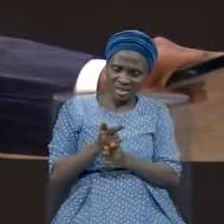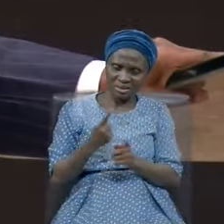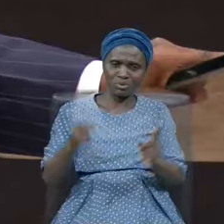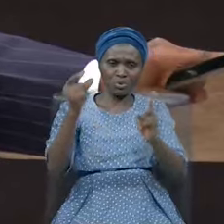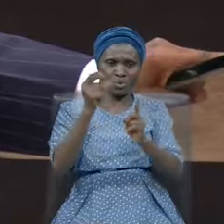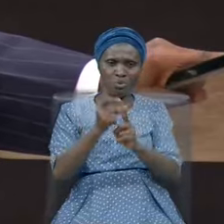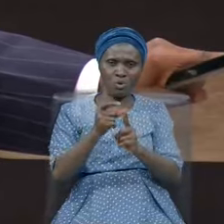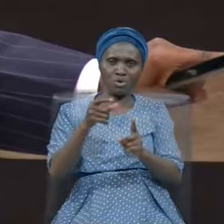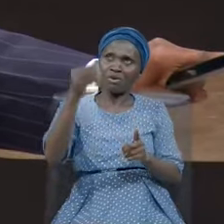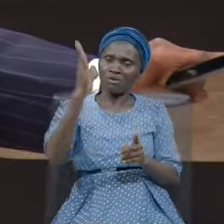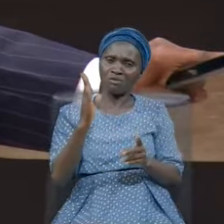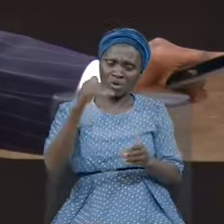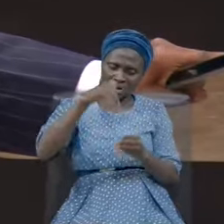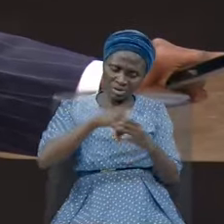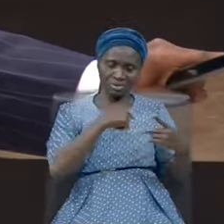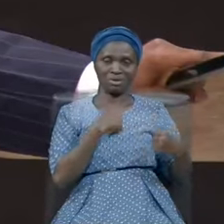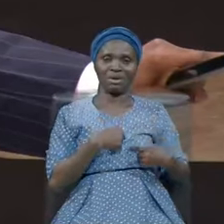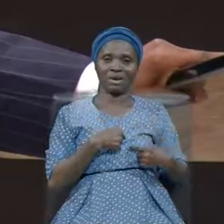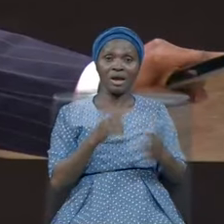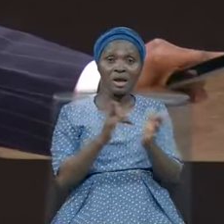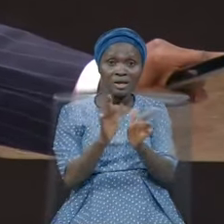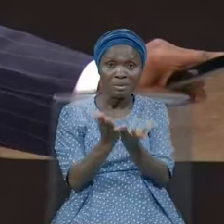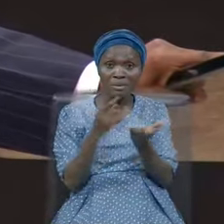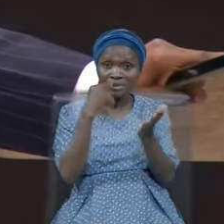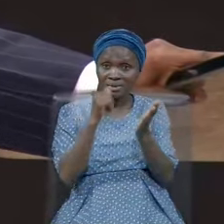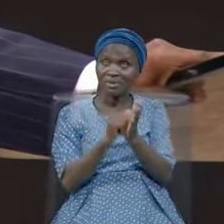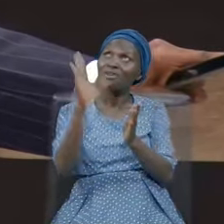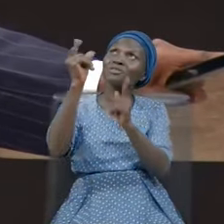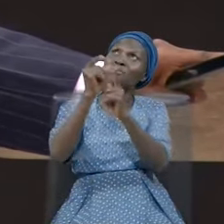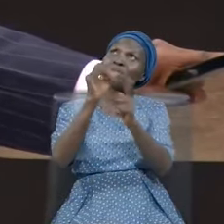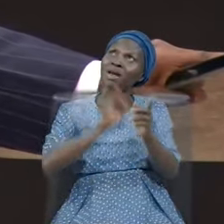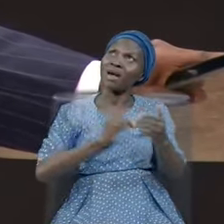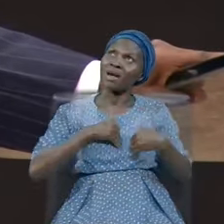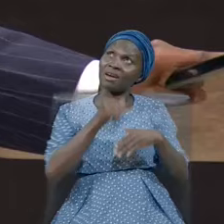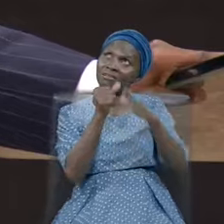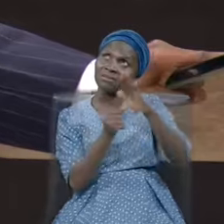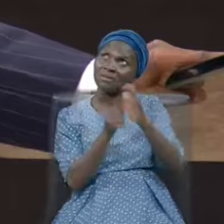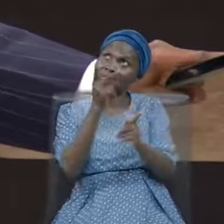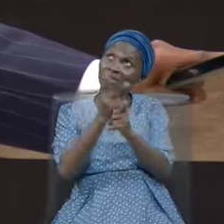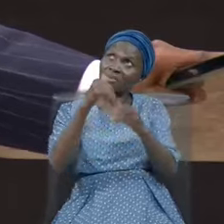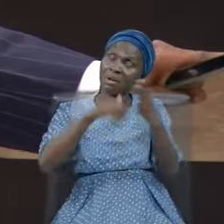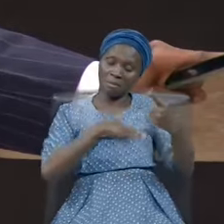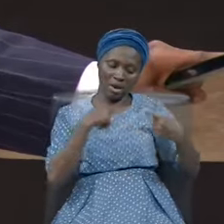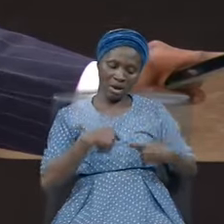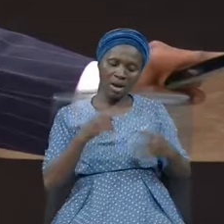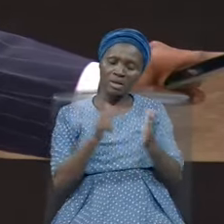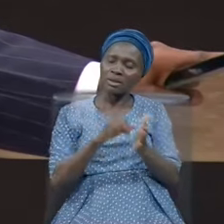parole. Alors, je sais ta parole dans mon cœur. Afin de ne pas